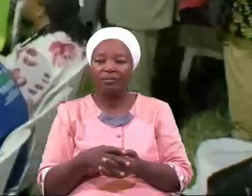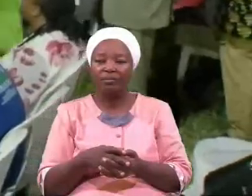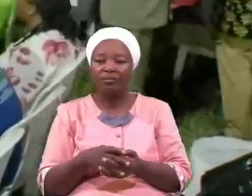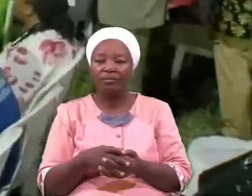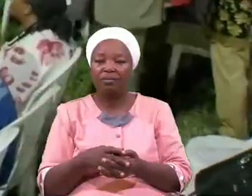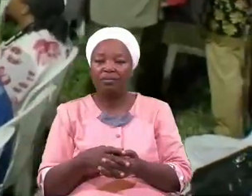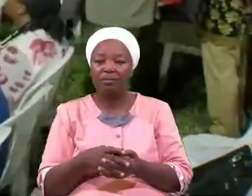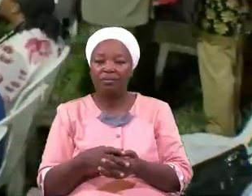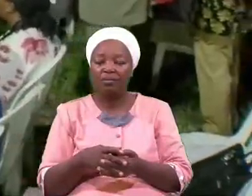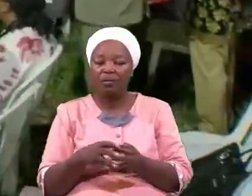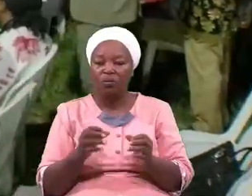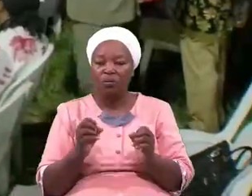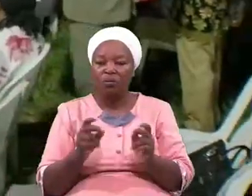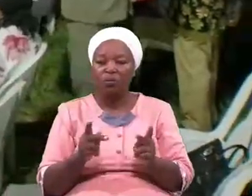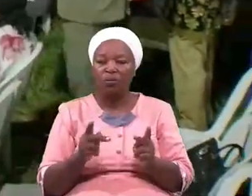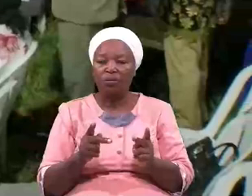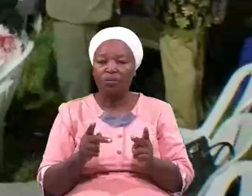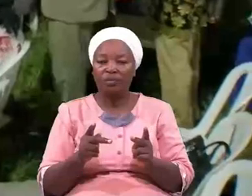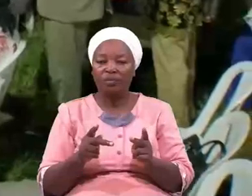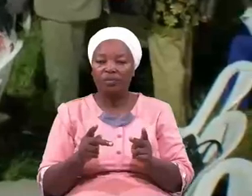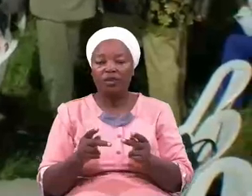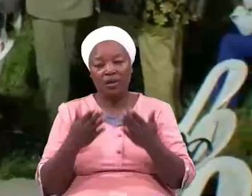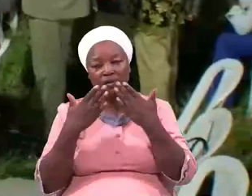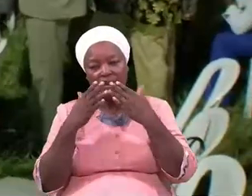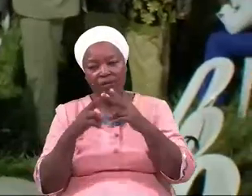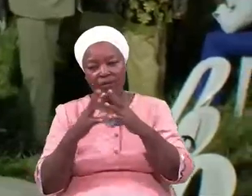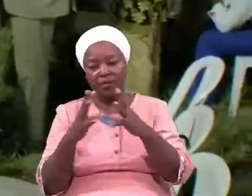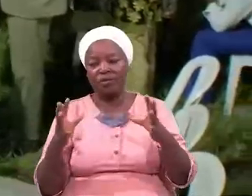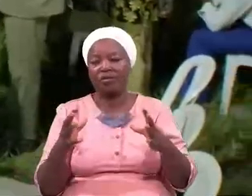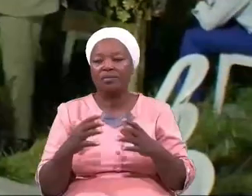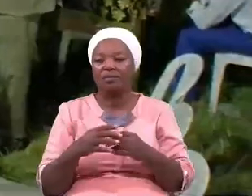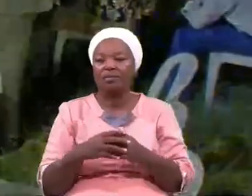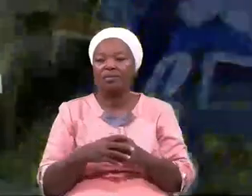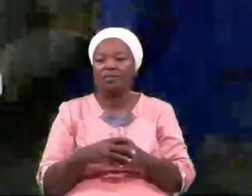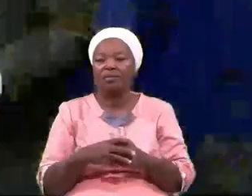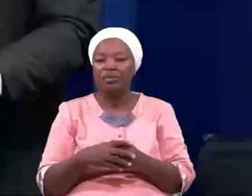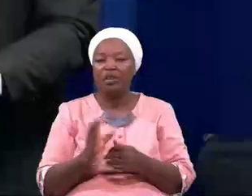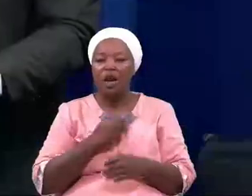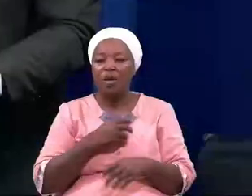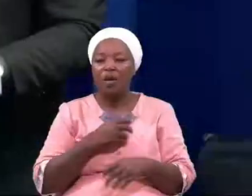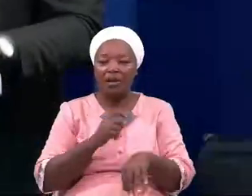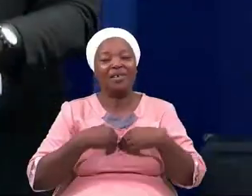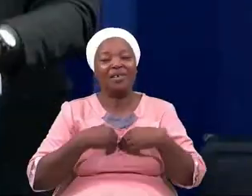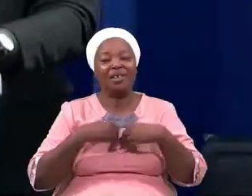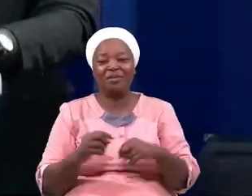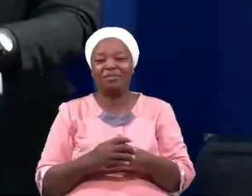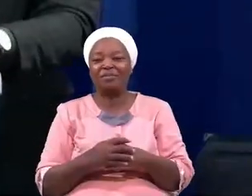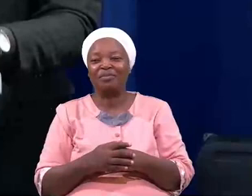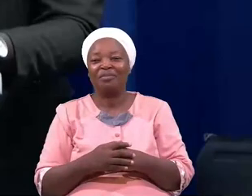Okay. Yes, yes, yes. Thank you very much. Oui, merci infiniment. Our time has come. Notre temps a